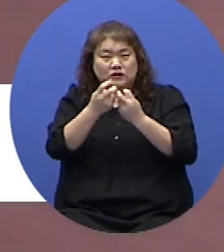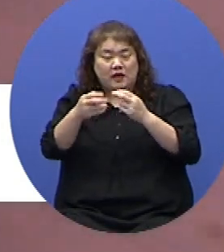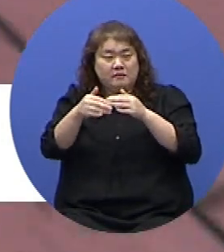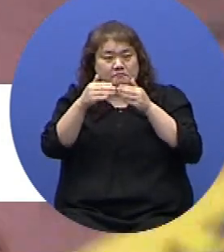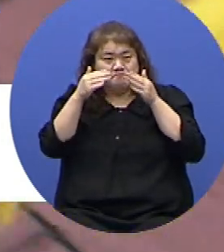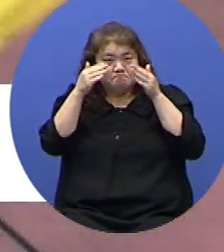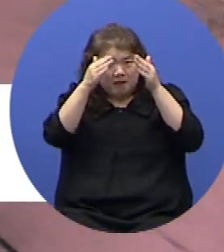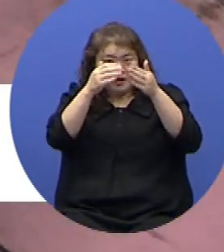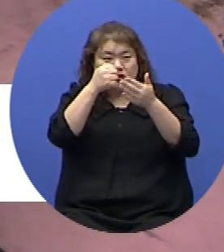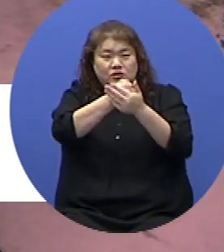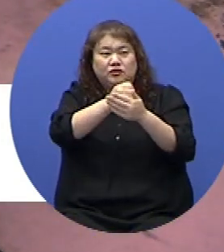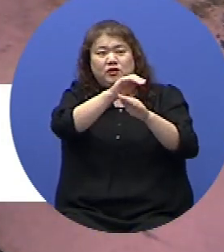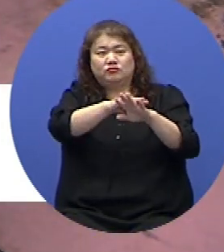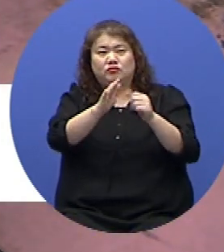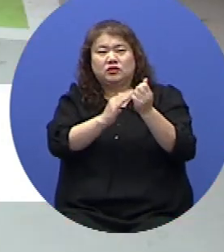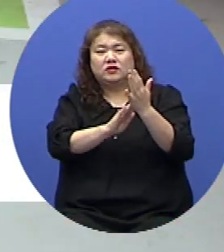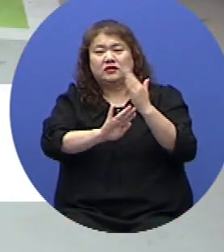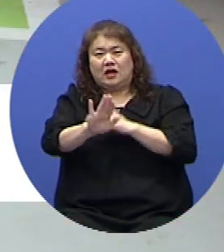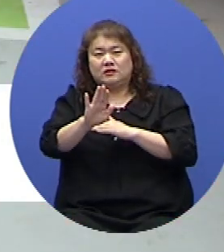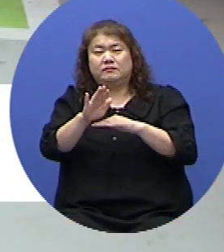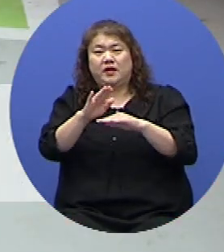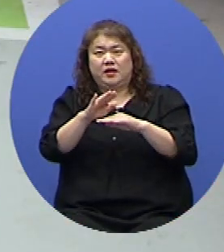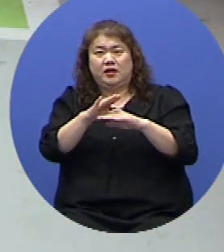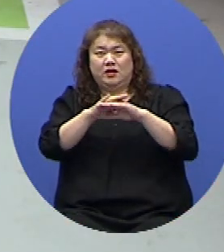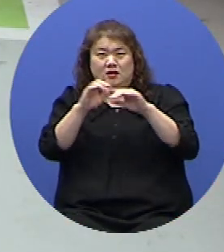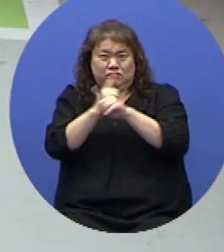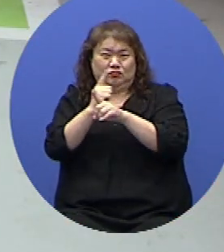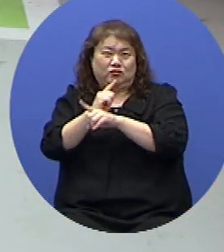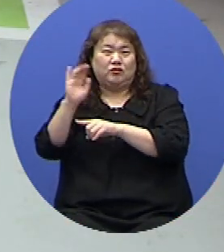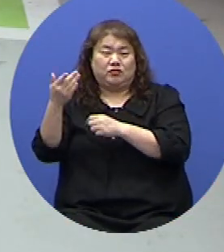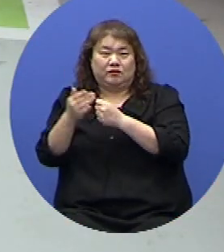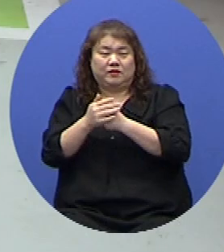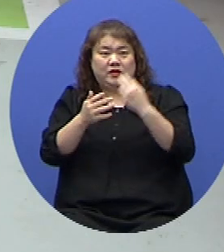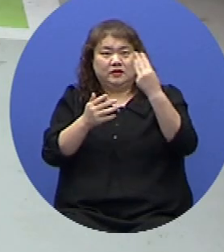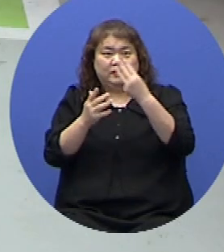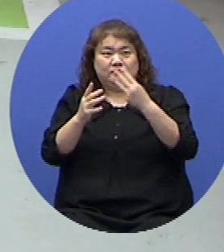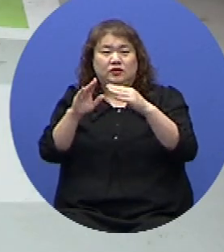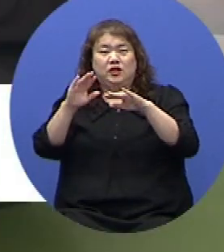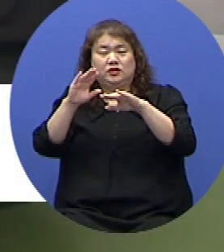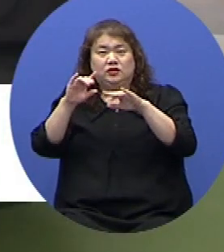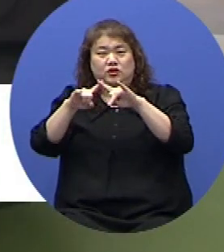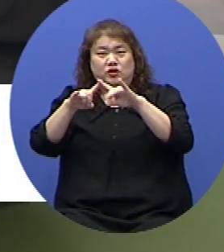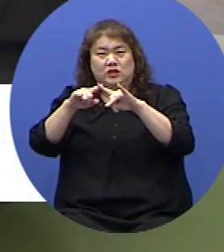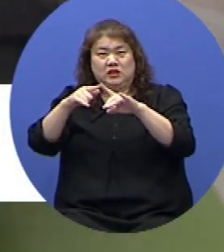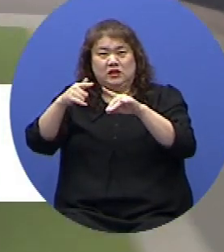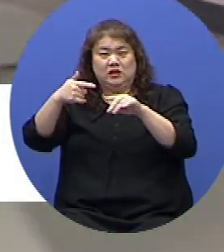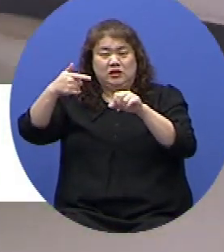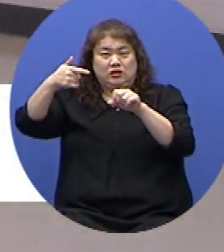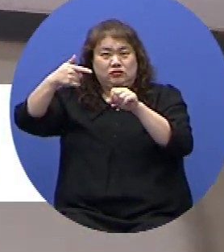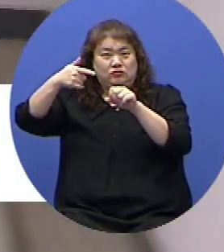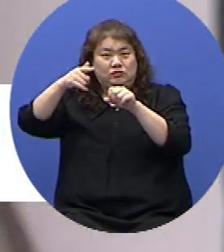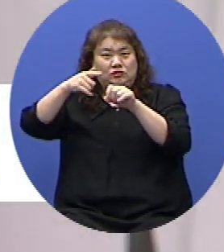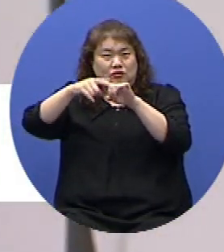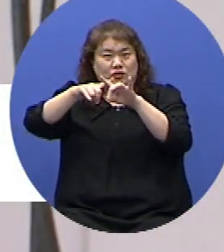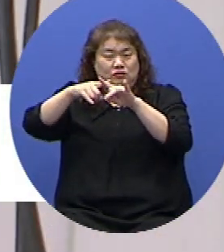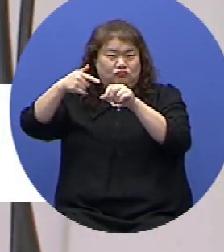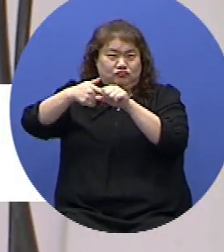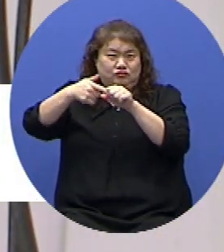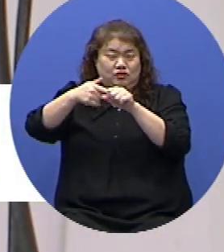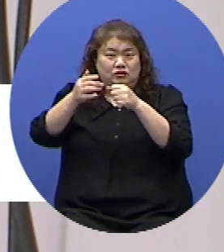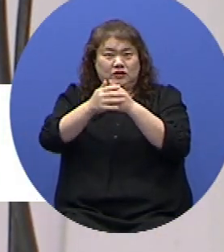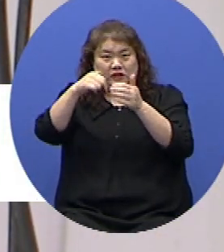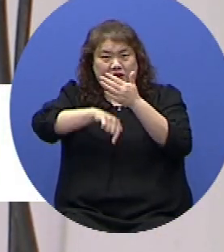결정을 해놓고 후속 조치는 또 해야 됩니다. 전북에는 3천여 대의 전기차 충전기가 지하 주차장에 설치되어 있지만